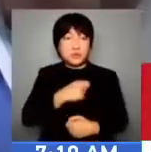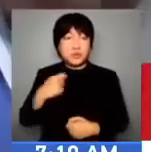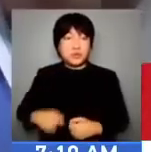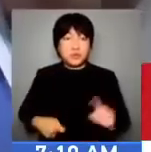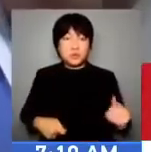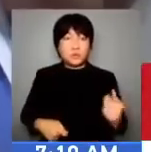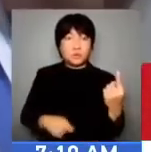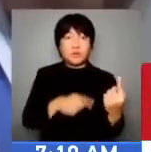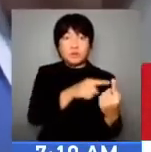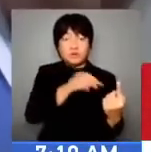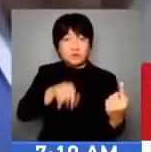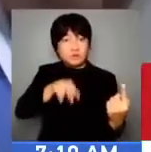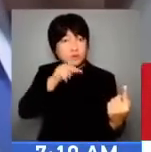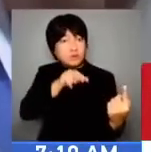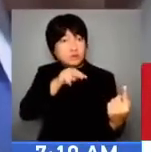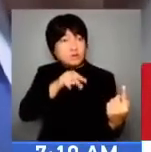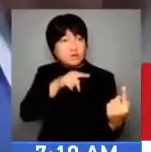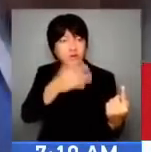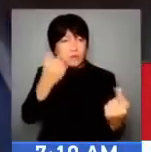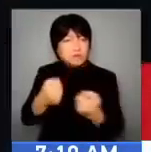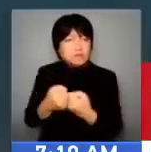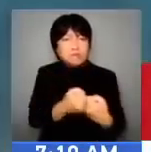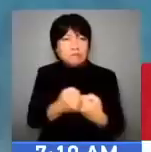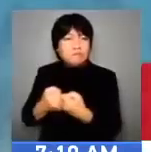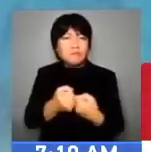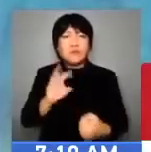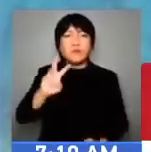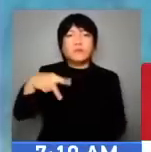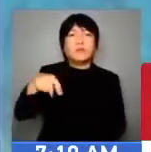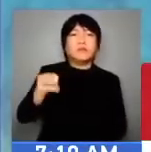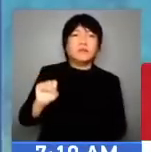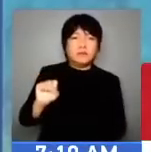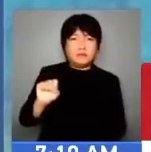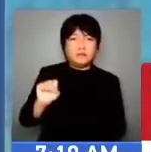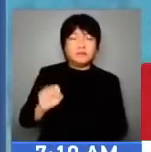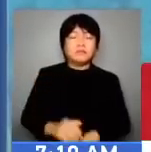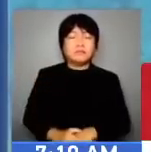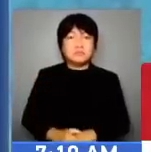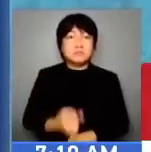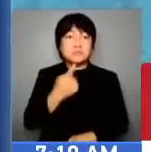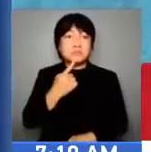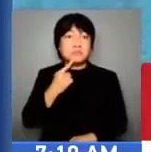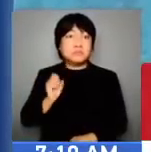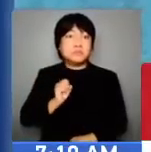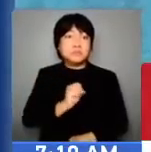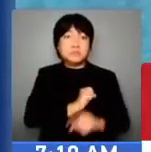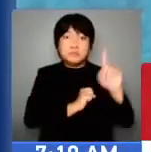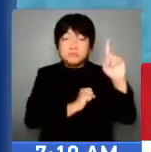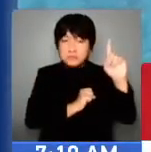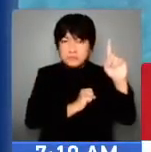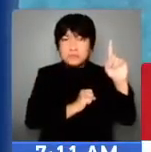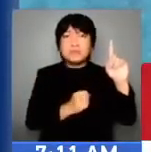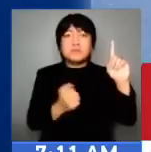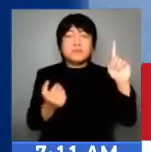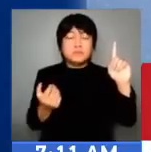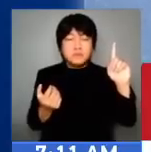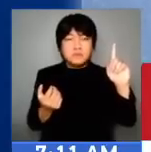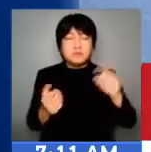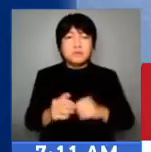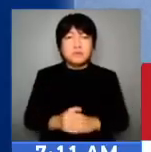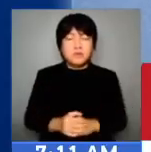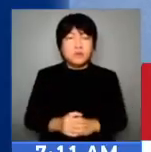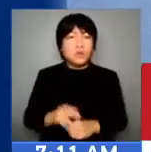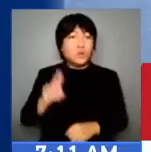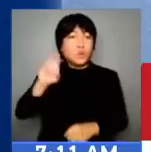sa pinag-aagawang teritoryo sa West Philippine Sea. Sabi ng senadora, posible aniyang ang paglipad at paglayag ng US at